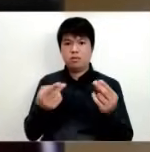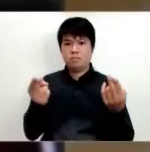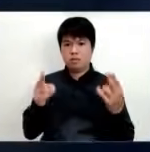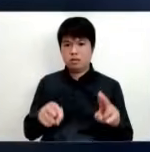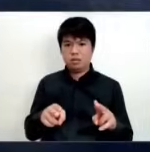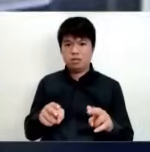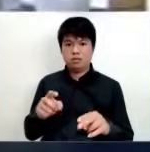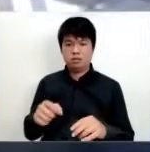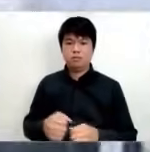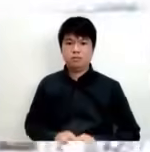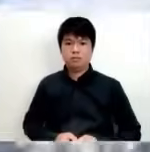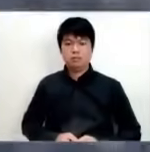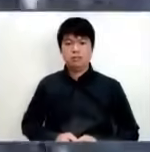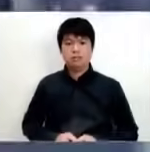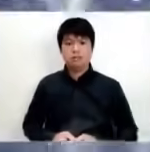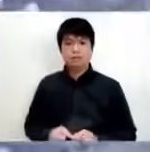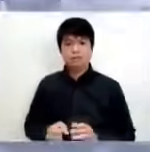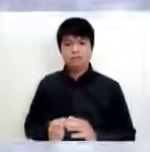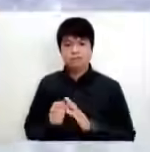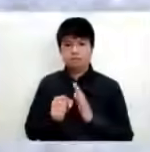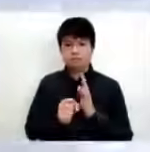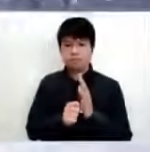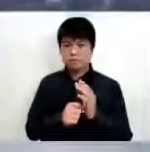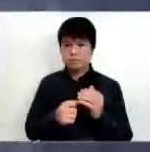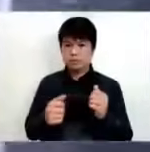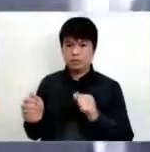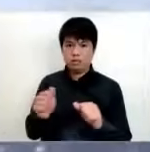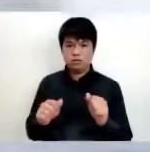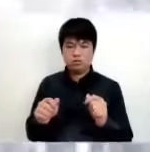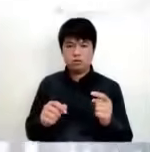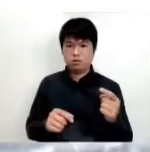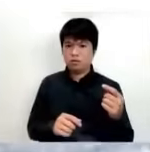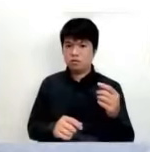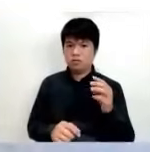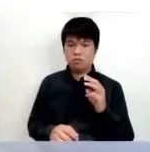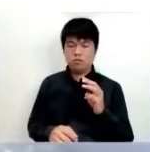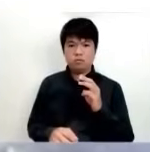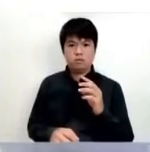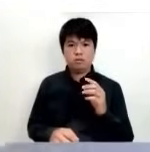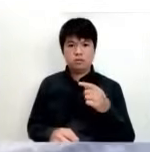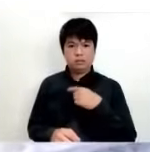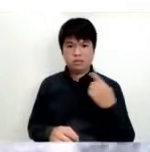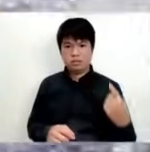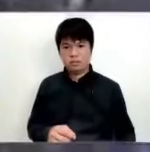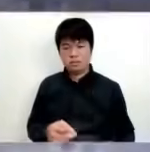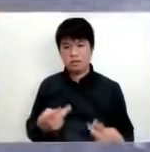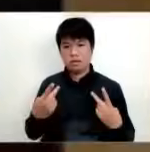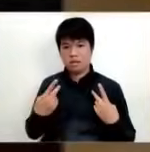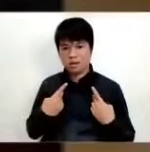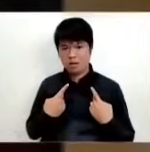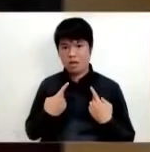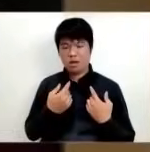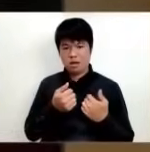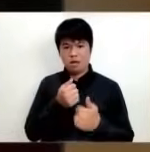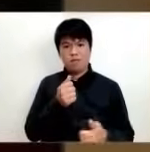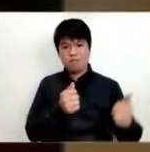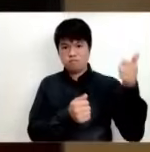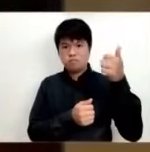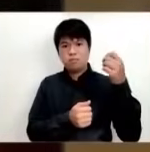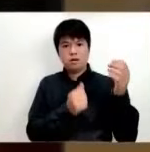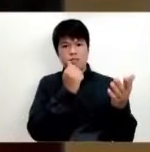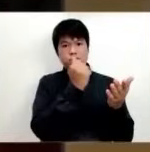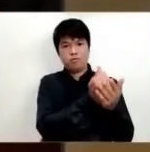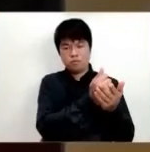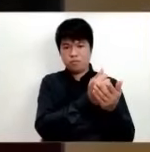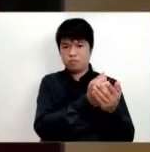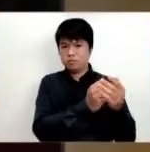na yan. May approval na yan ng Southern Theater Command, may approval na yan hanggang sa pinakamataas nilang politburo. Hindi yung decision lang ng